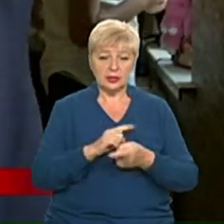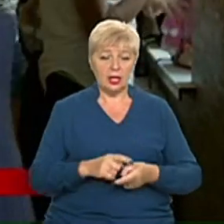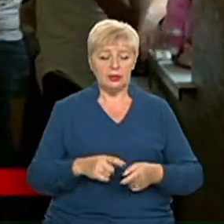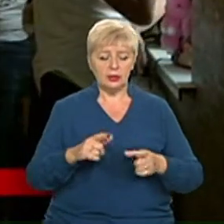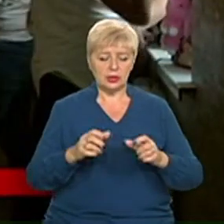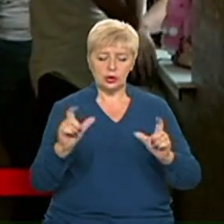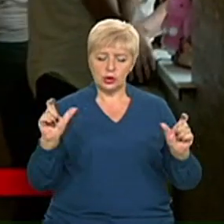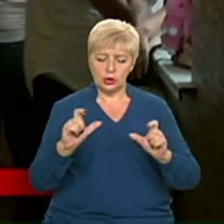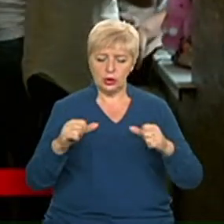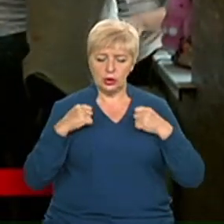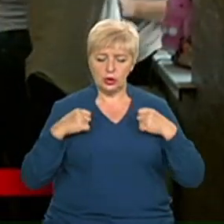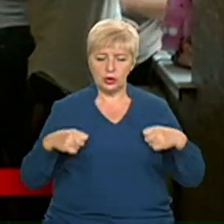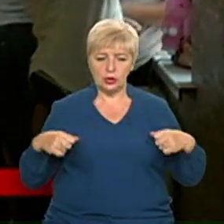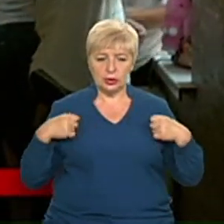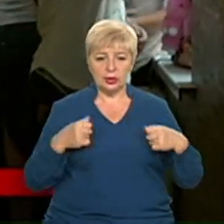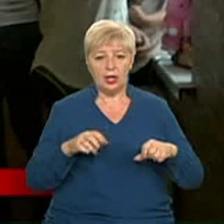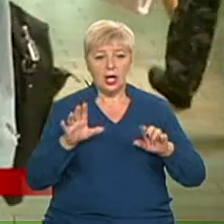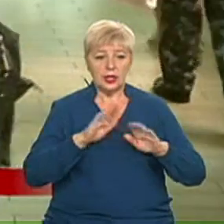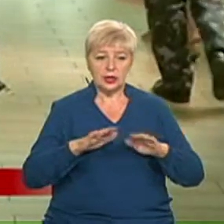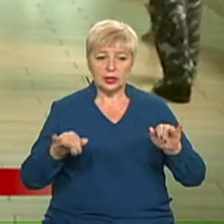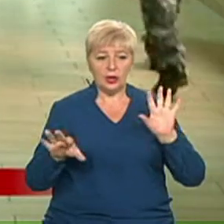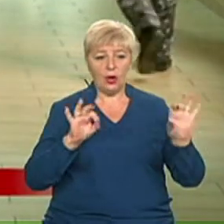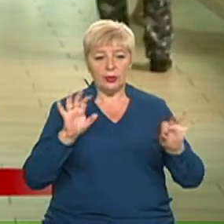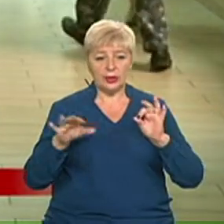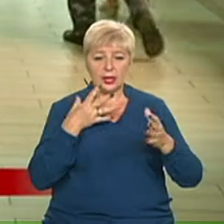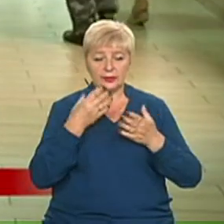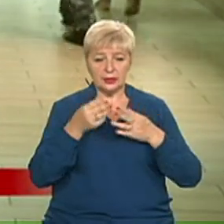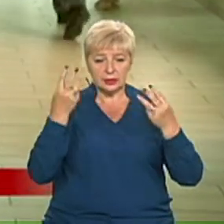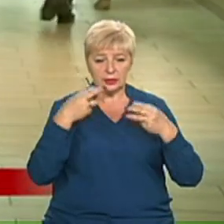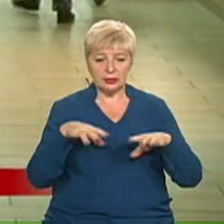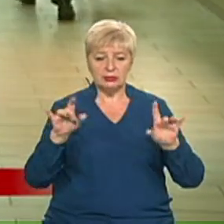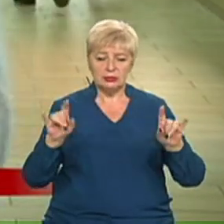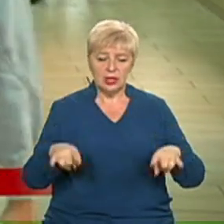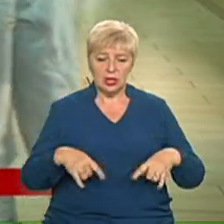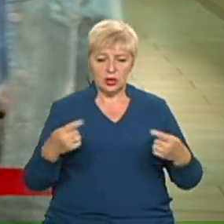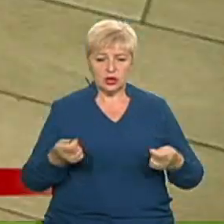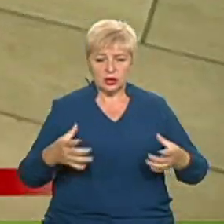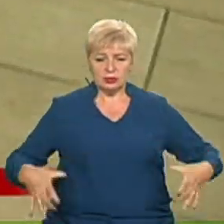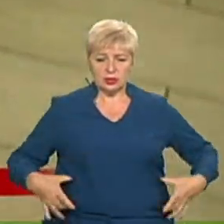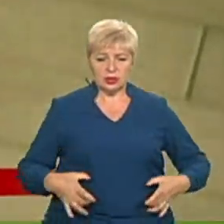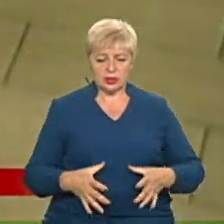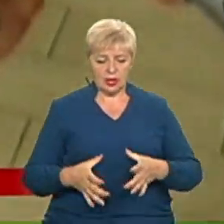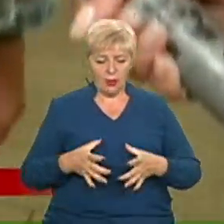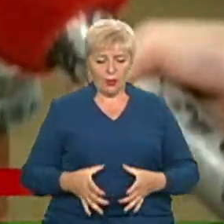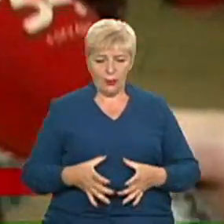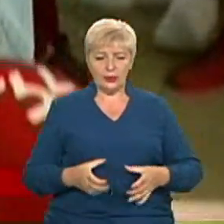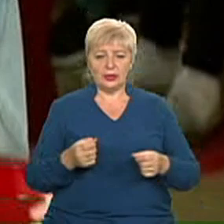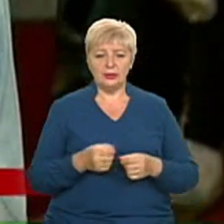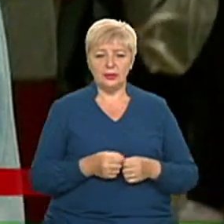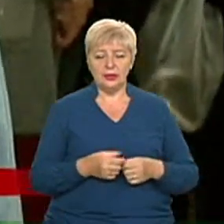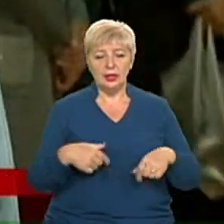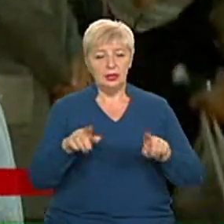синіх жилеток діти обирають власний стиль. Широкі джинси та масивний ремінь на пояс. Таке зараз модно,